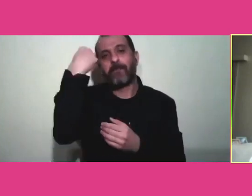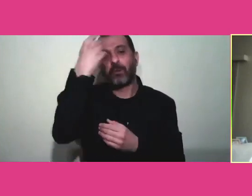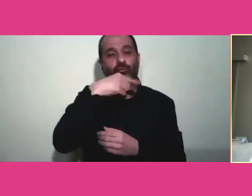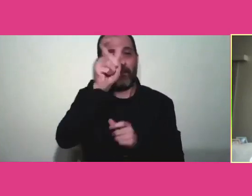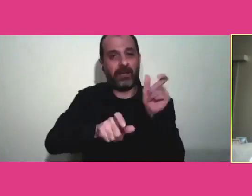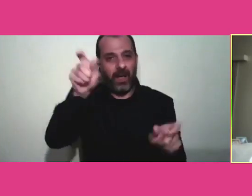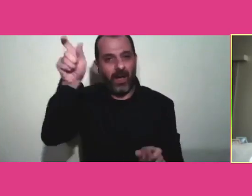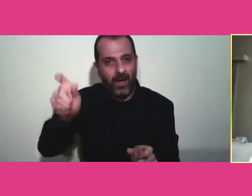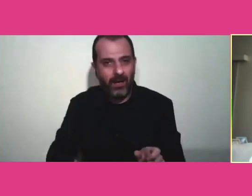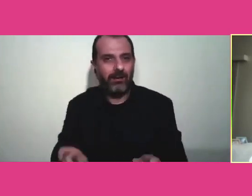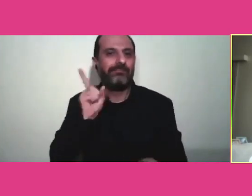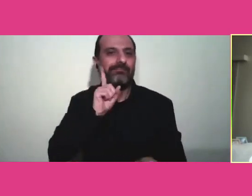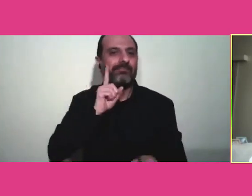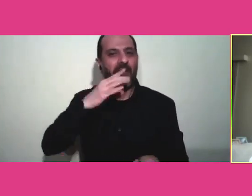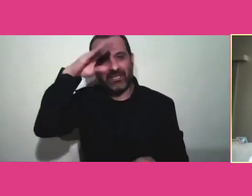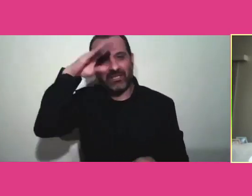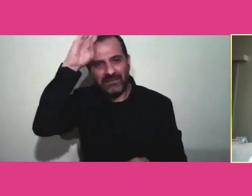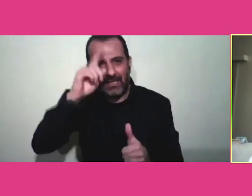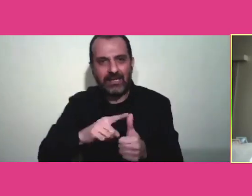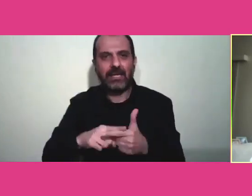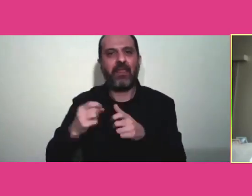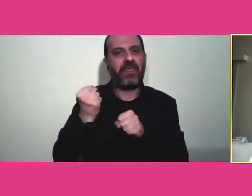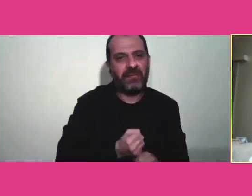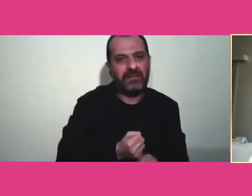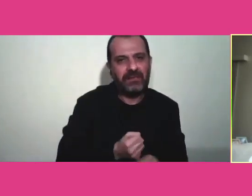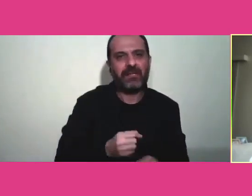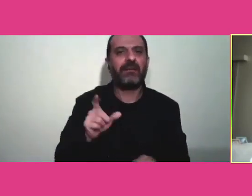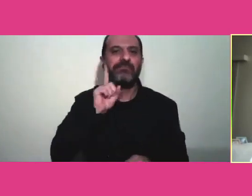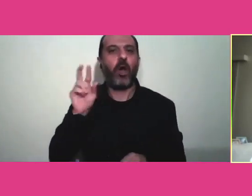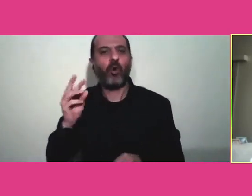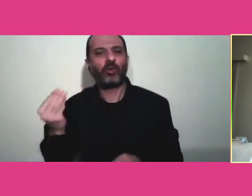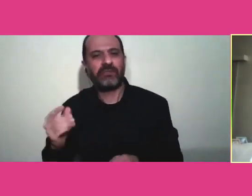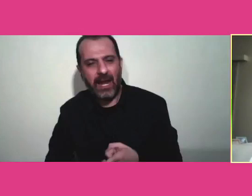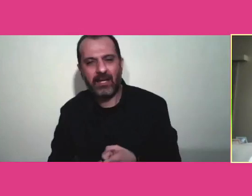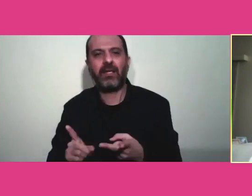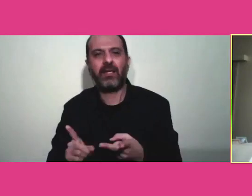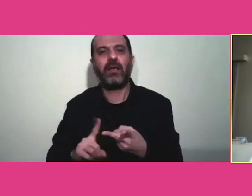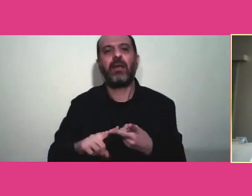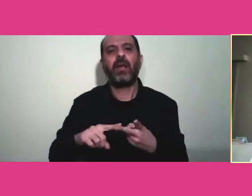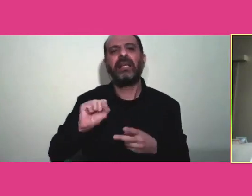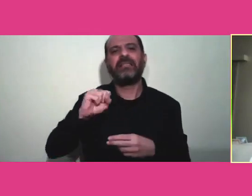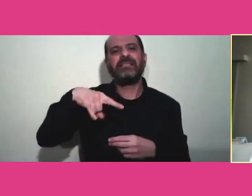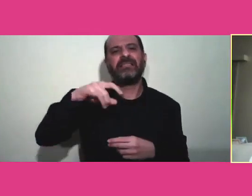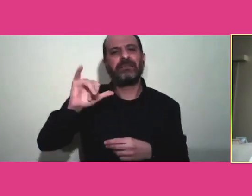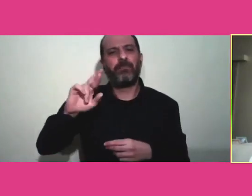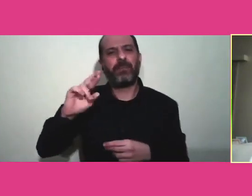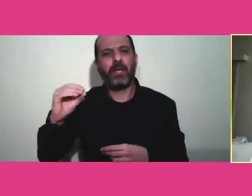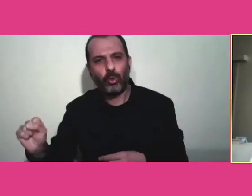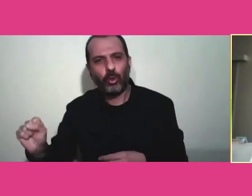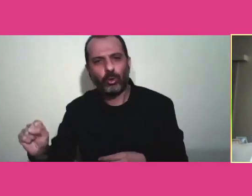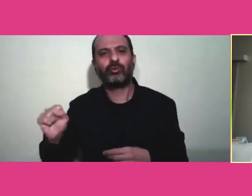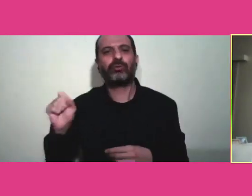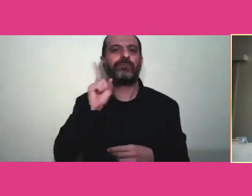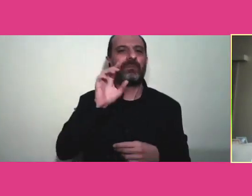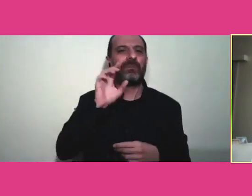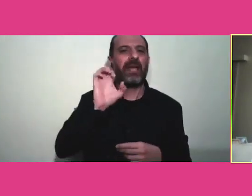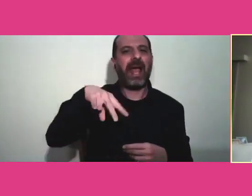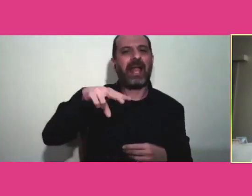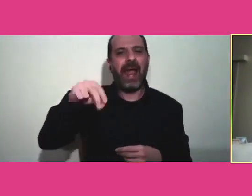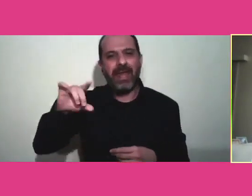τη Βασιλική, τον Δημήτρη, τη Ροξάνη, τον Σπύρο, την Ελένη,